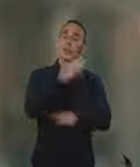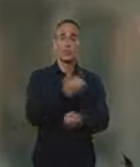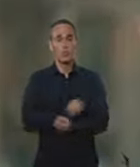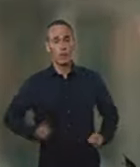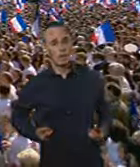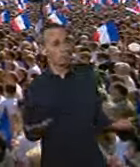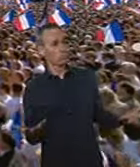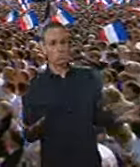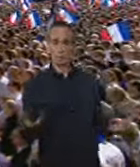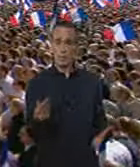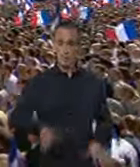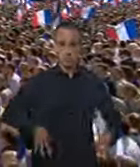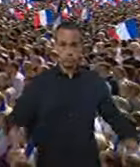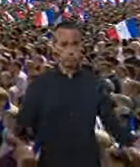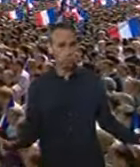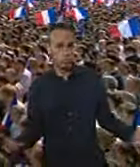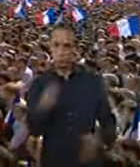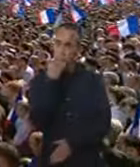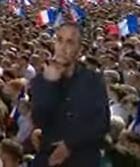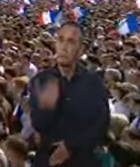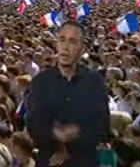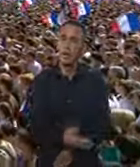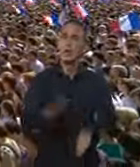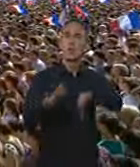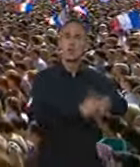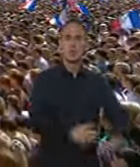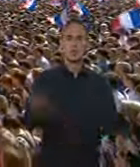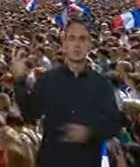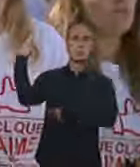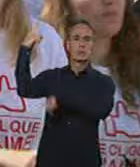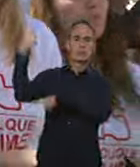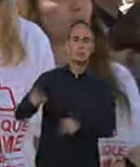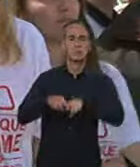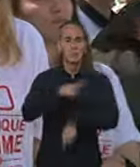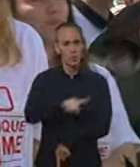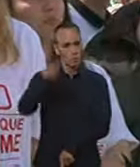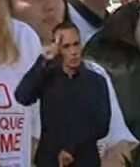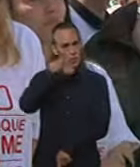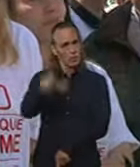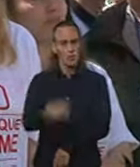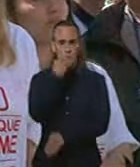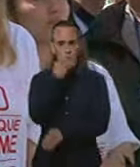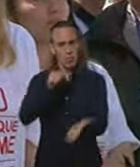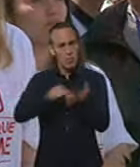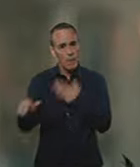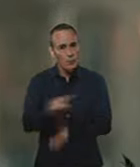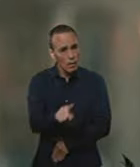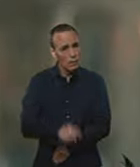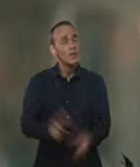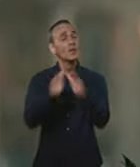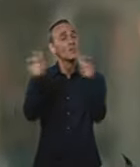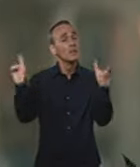reste pour consommer la gauche celle qu'on entend crier à l'injustice parce qu'il s'agit de faire payer le consommateur mais les